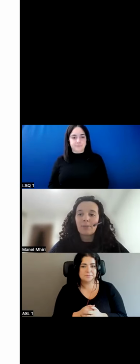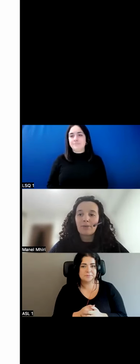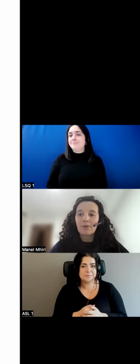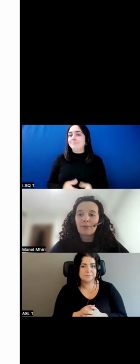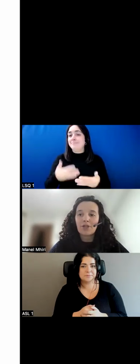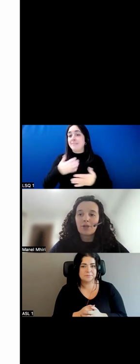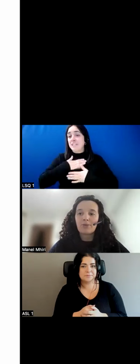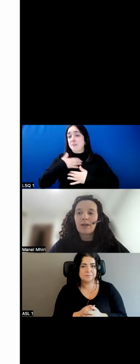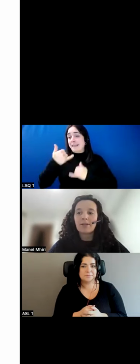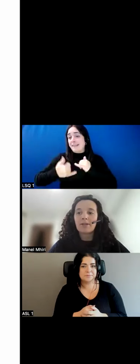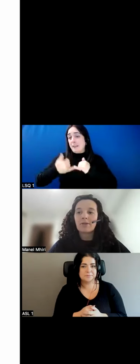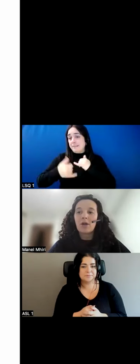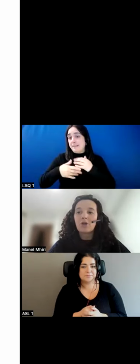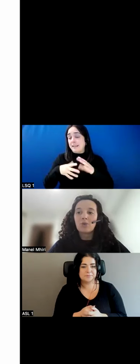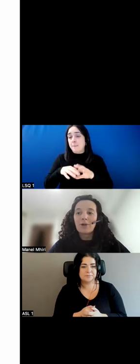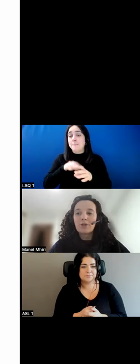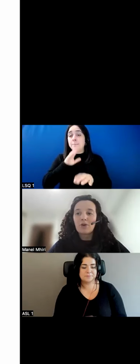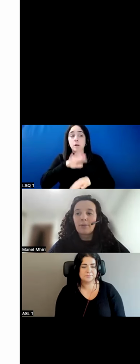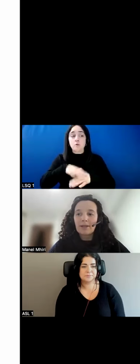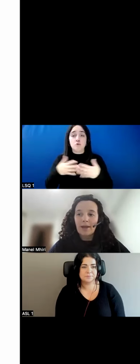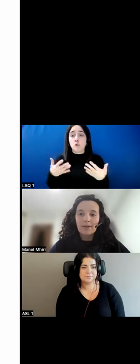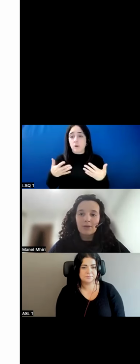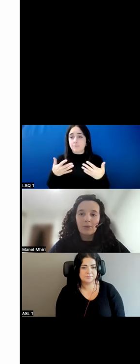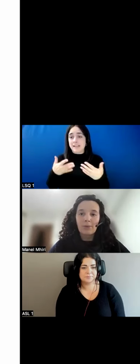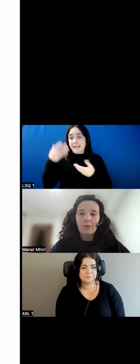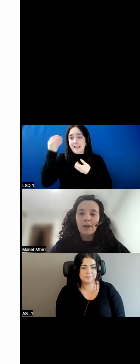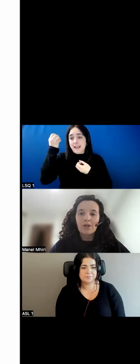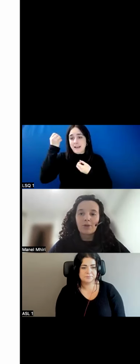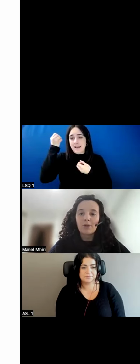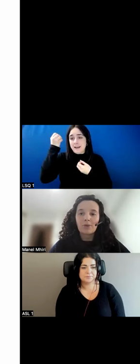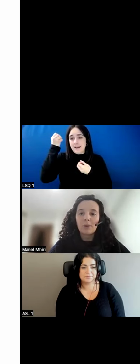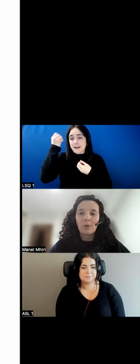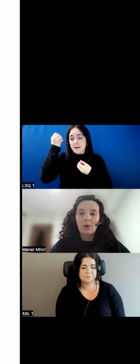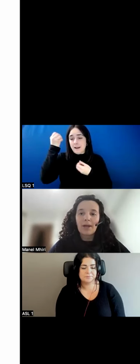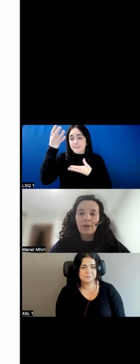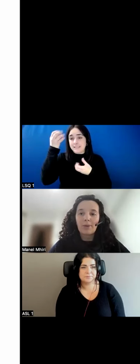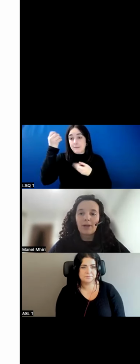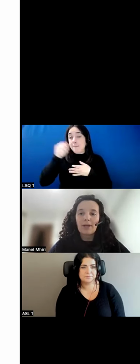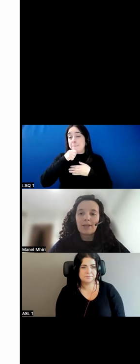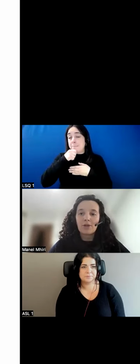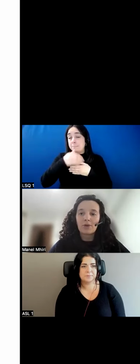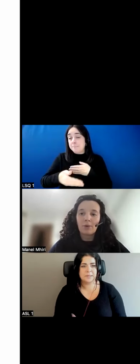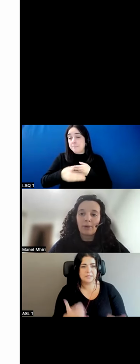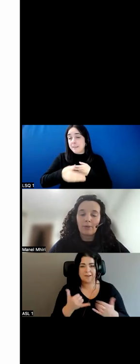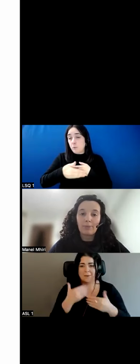Je vais finir en parlant de certains renseignements par rapport à ce qui s'en vient bientôt,